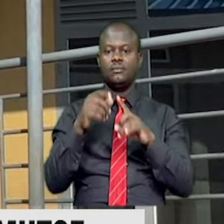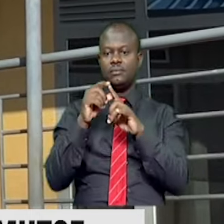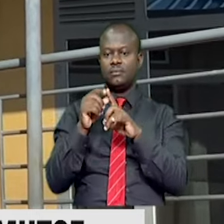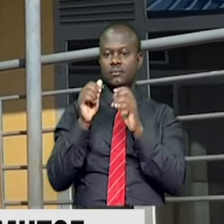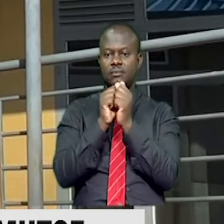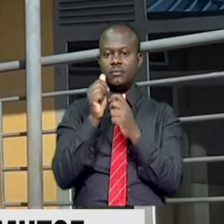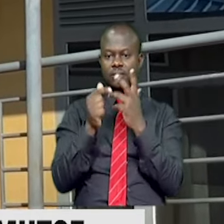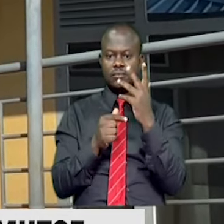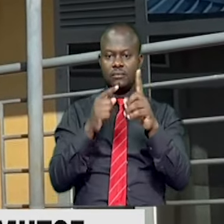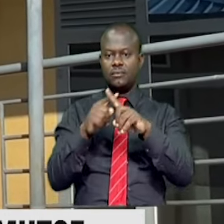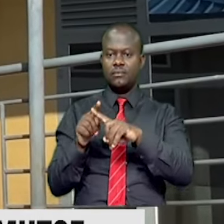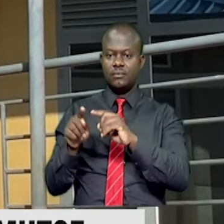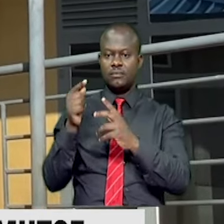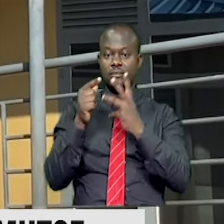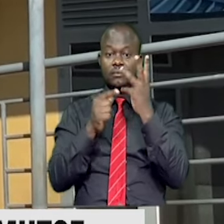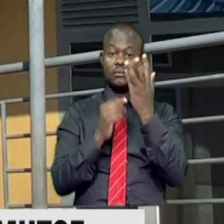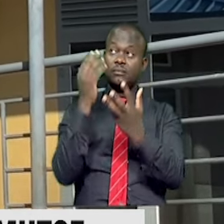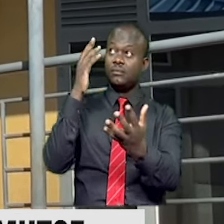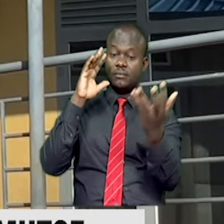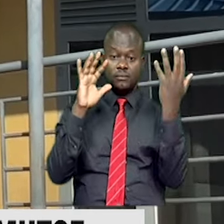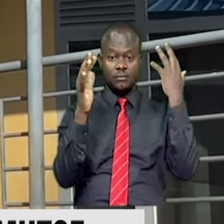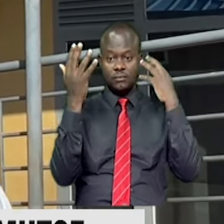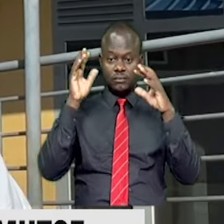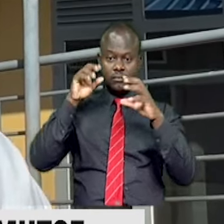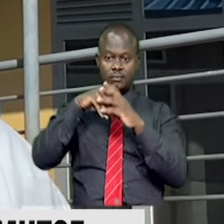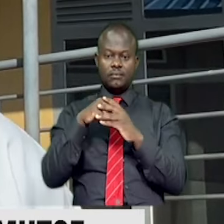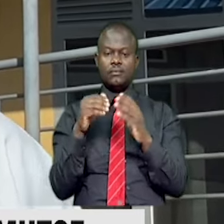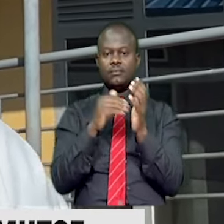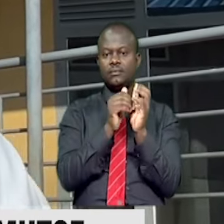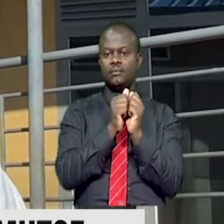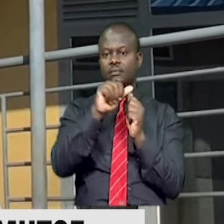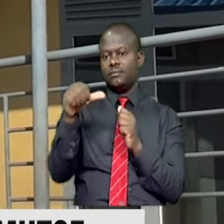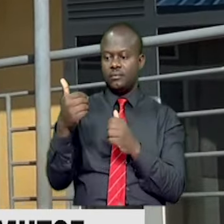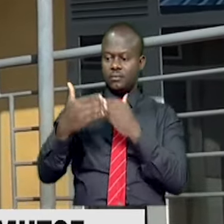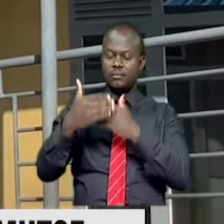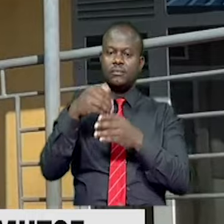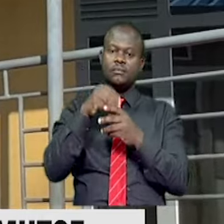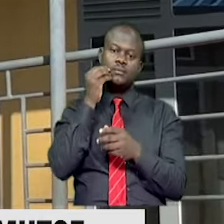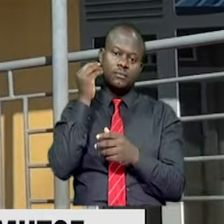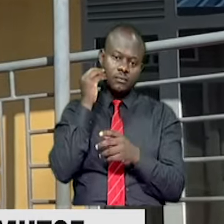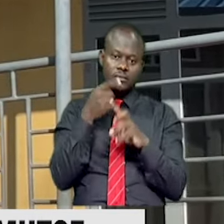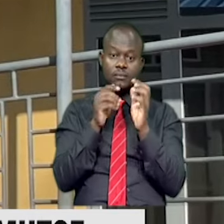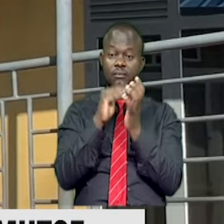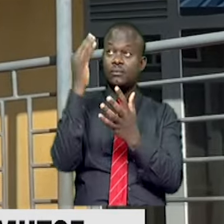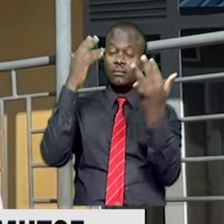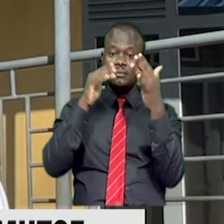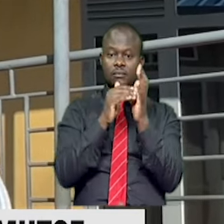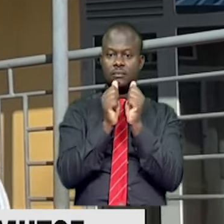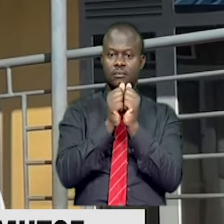bintu bitandukanye ibyo bihuru uretse ibyo byo mu bishanga ndetse n'ibindi biri hafi y'ingo n'amashyamba